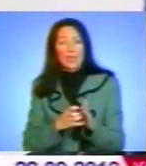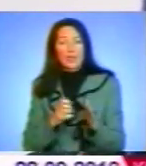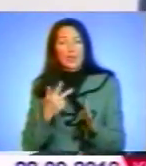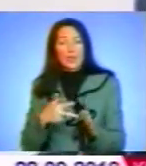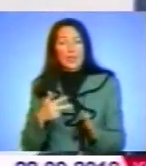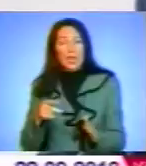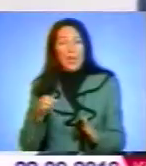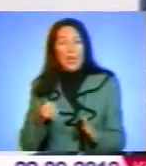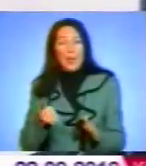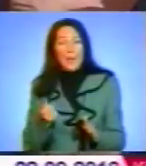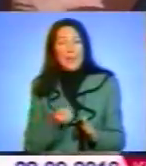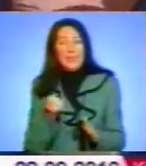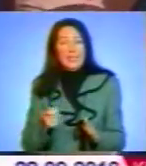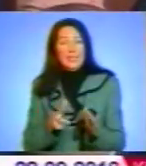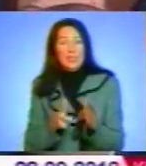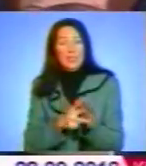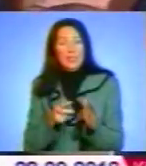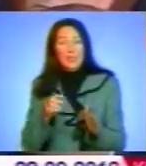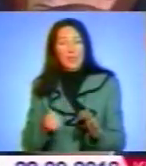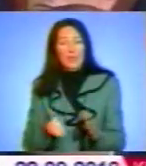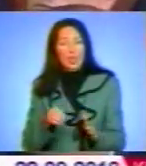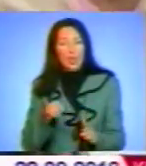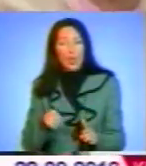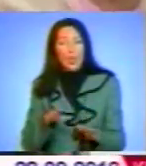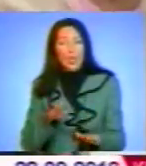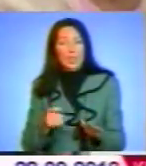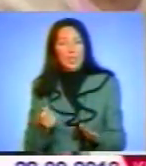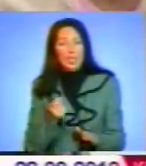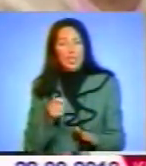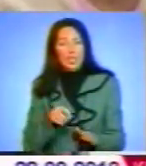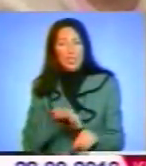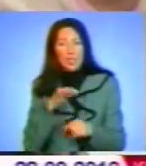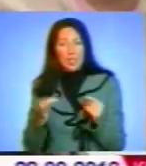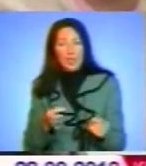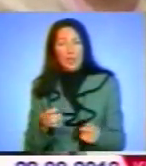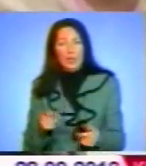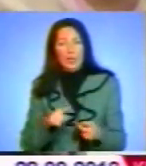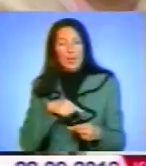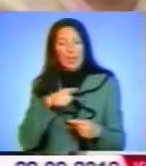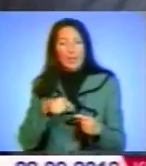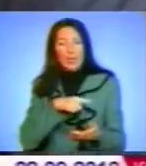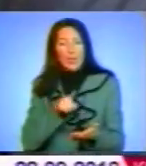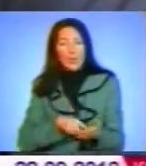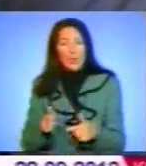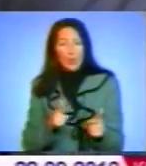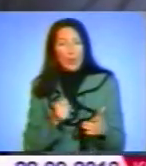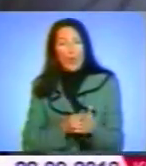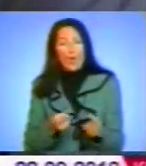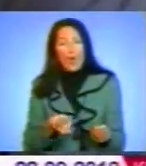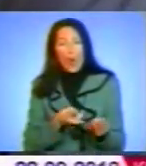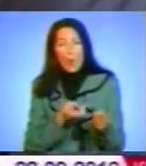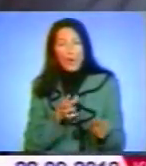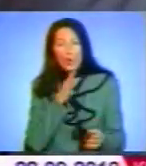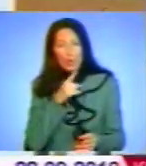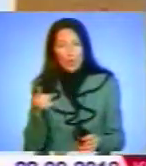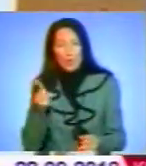8 тисяч тонн жита. Наступне питання стосувалося підготовки до опалювального сезону. Він розпочнеться вчасно, запевнила Марія